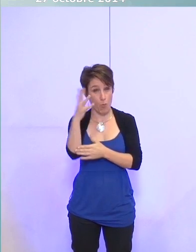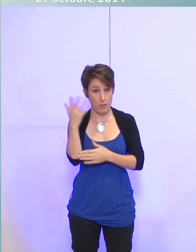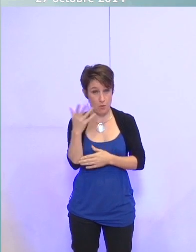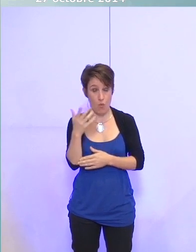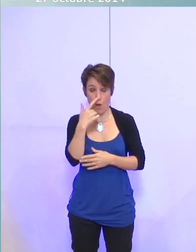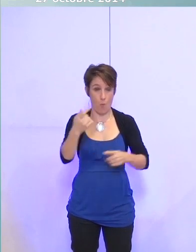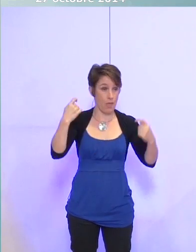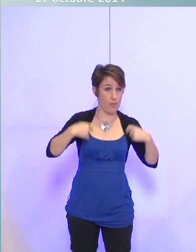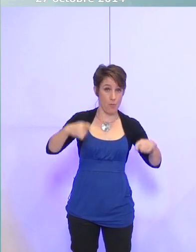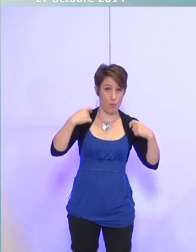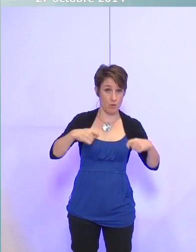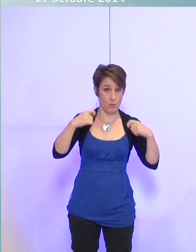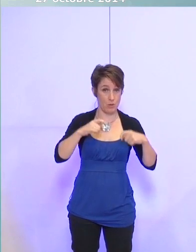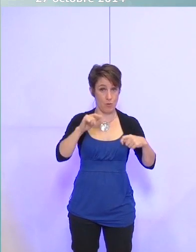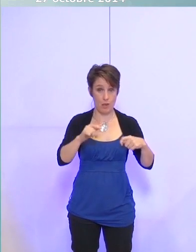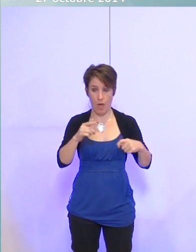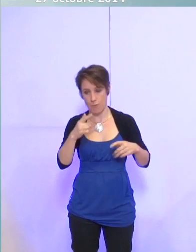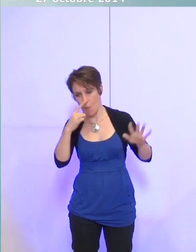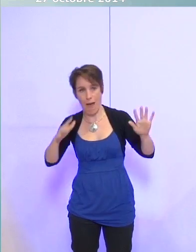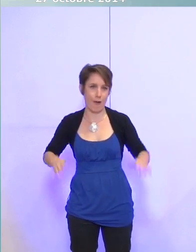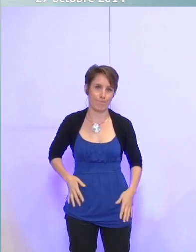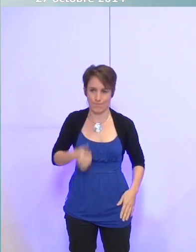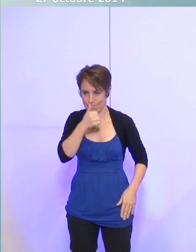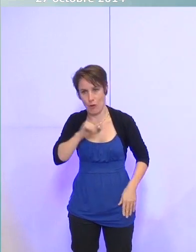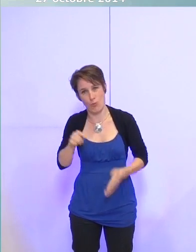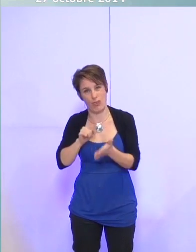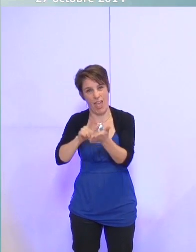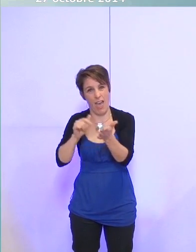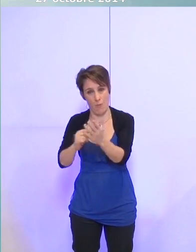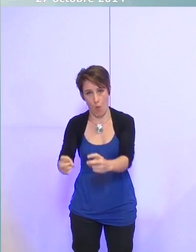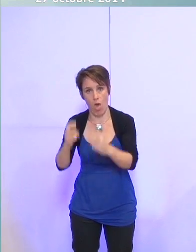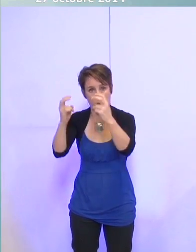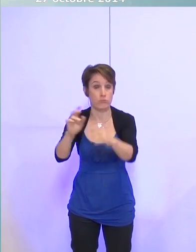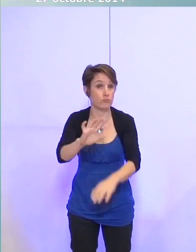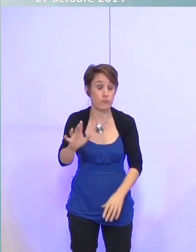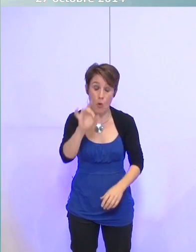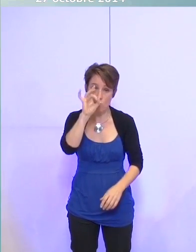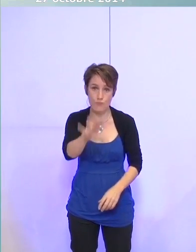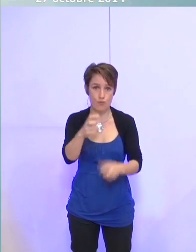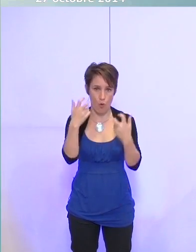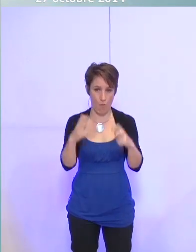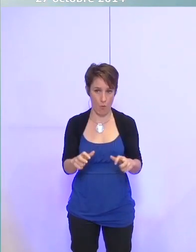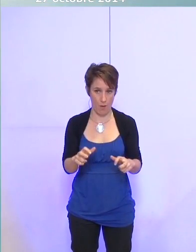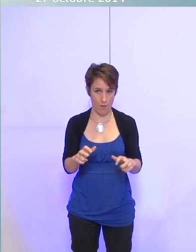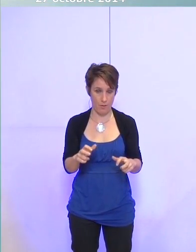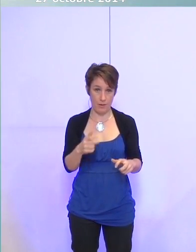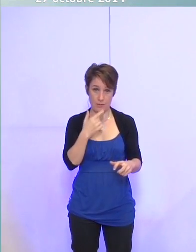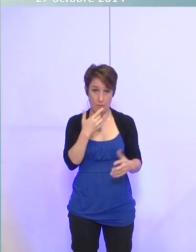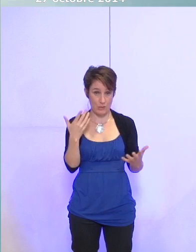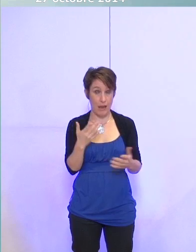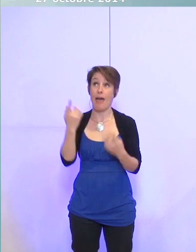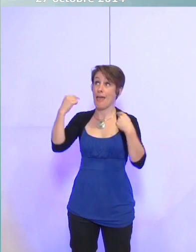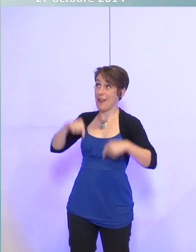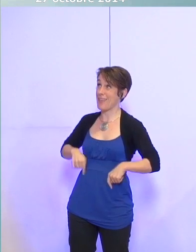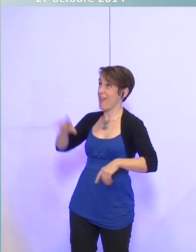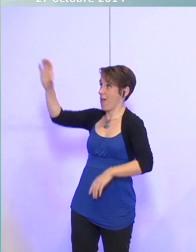sur des niveaux qui nous dépassent. Il est donc hors de question de répercuter les baisses de dotation de l'État sur des augmentations d'impôts locaux. Vous l'avez